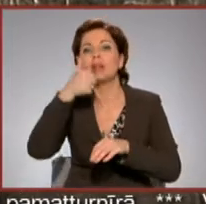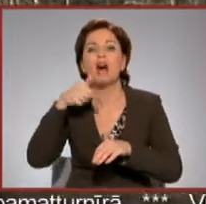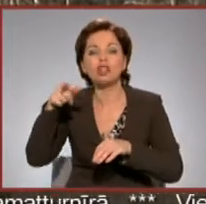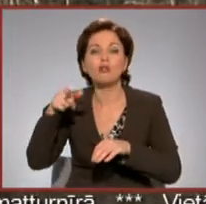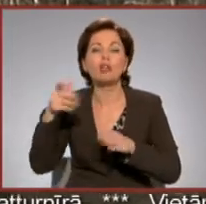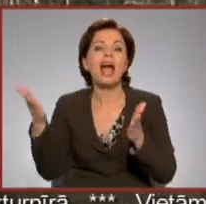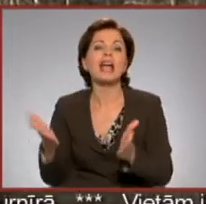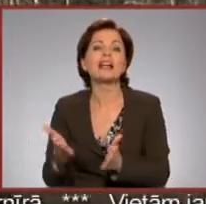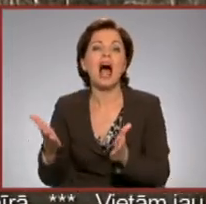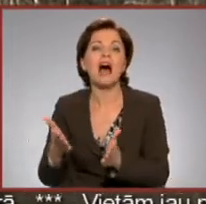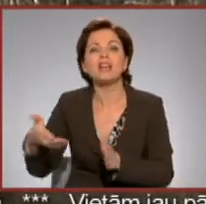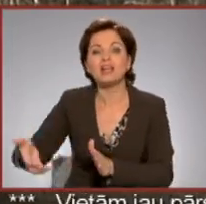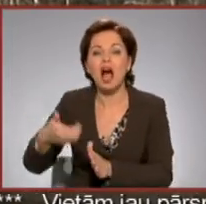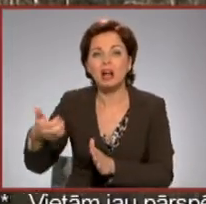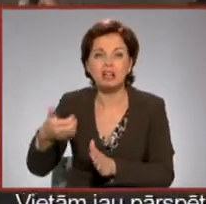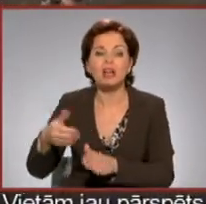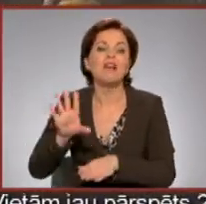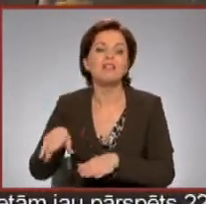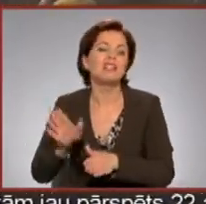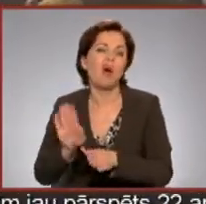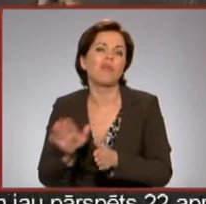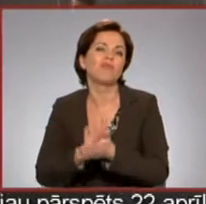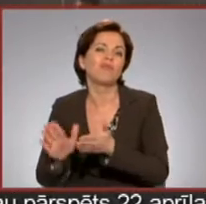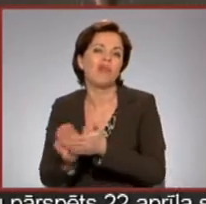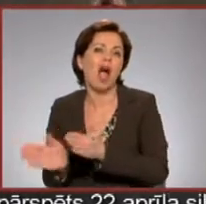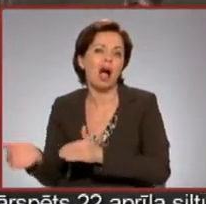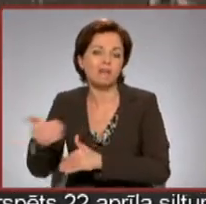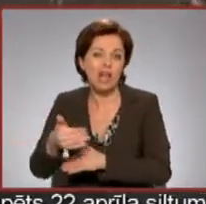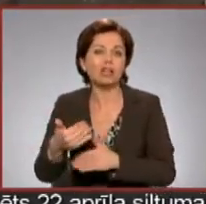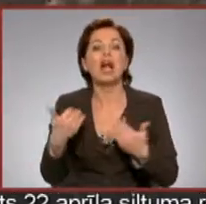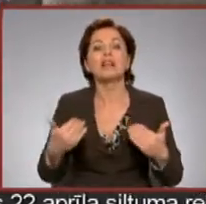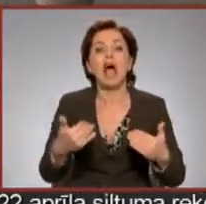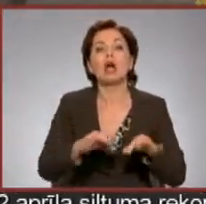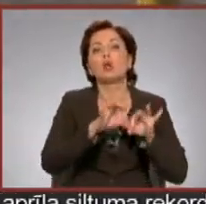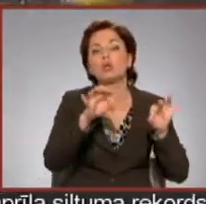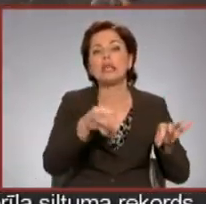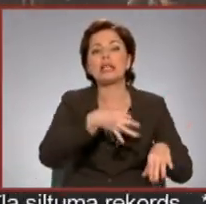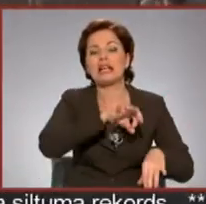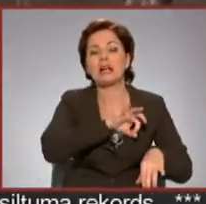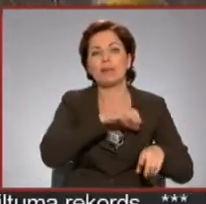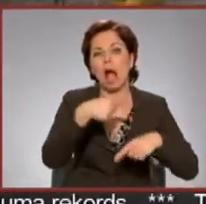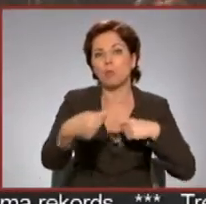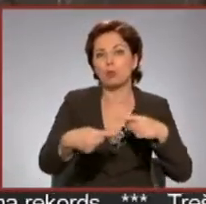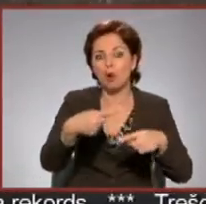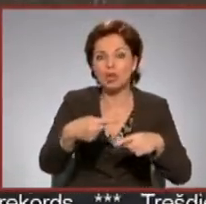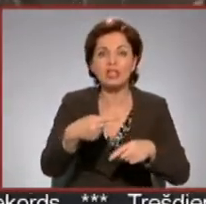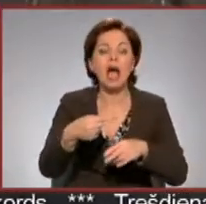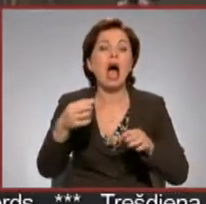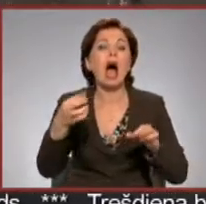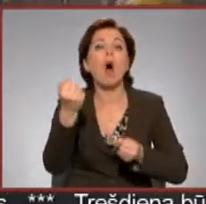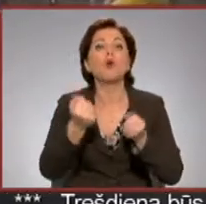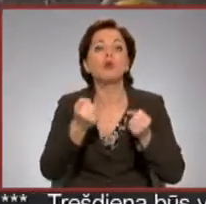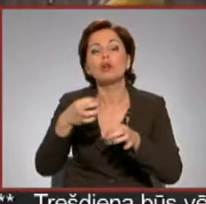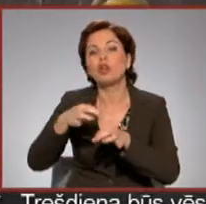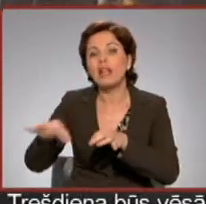nu vairāk vai mazāk vienmēr tas viss ir apiets. Par notikušo policijā šobrīd uzsākts krimināla process. Automašīnas dedzinātājiem par tīšas